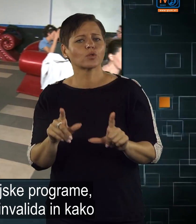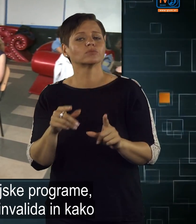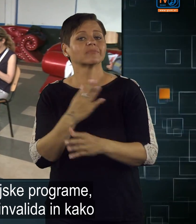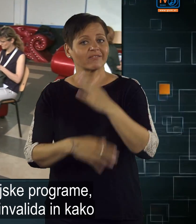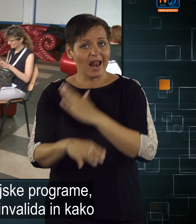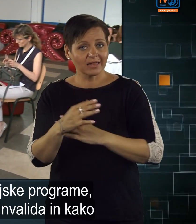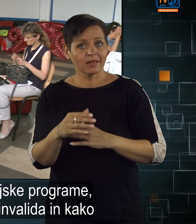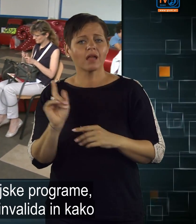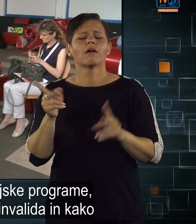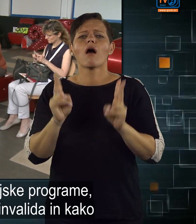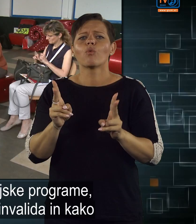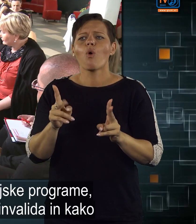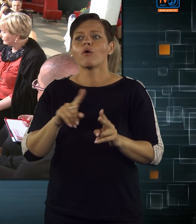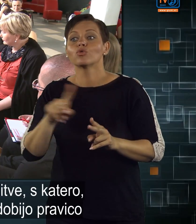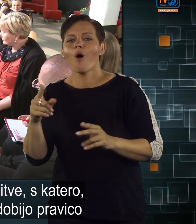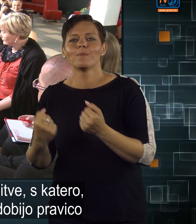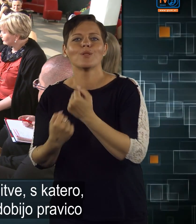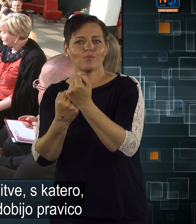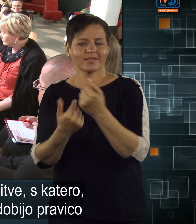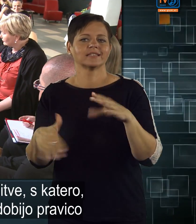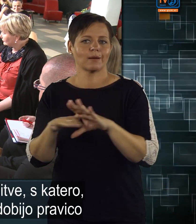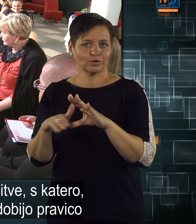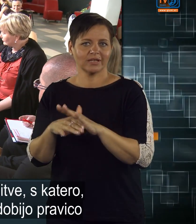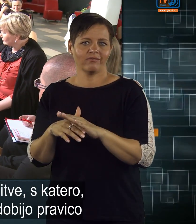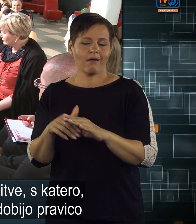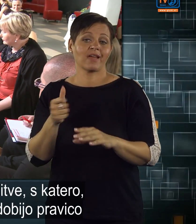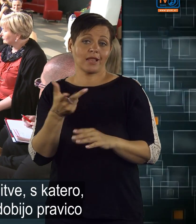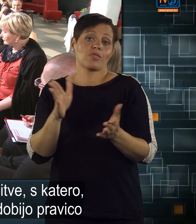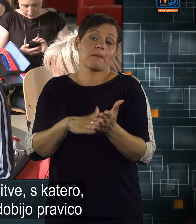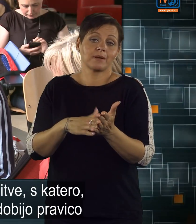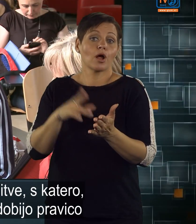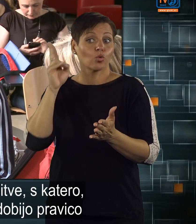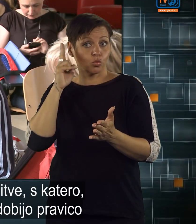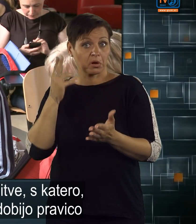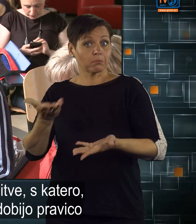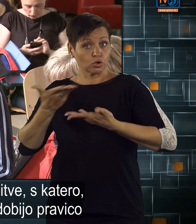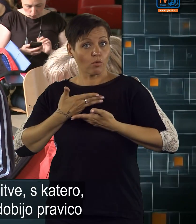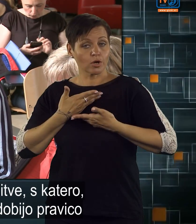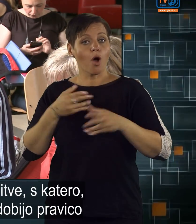si urediti status invalida in kako do podporne zaposlitve, s katero, na